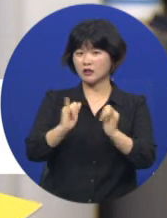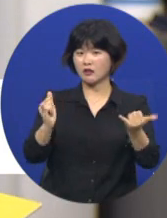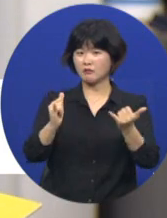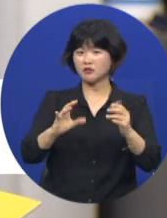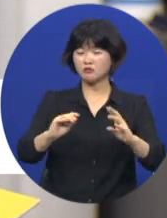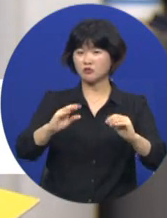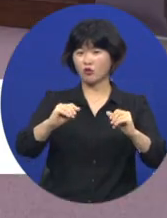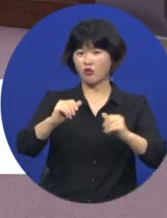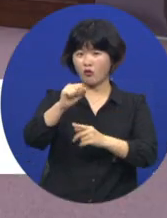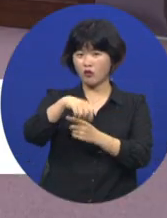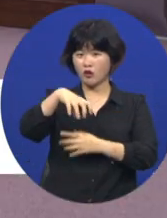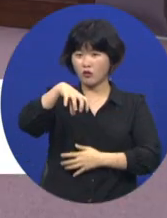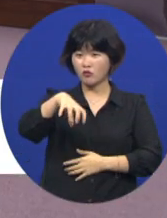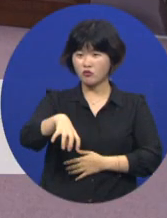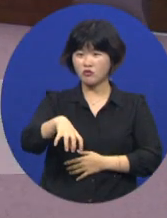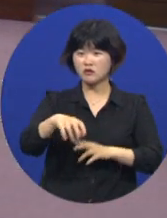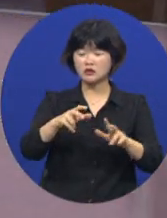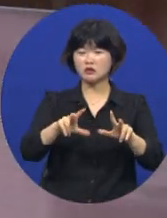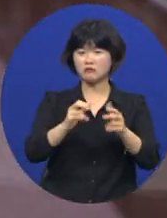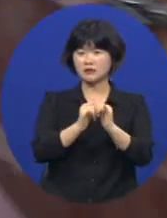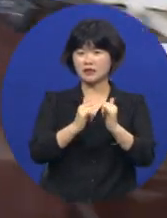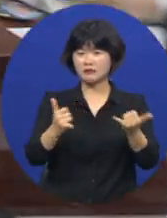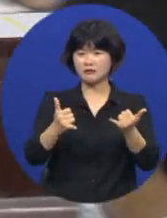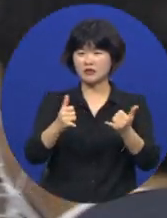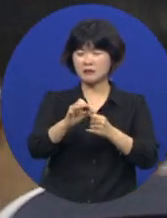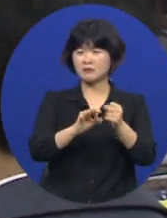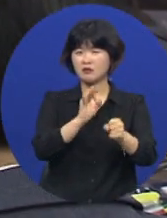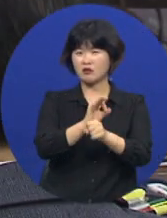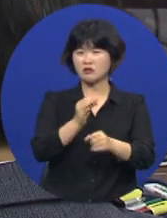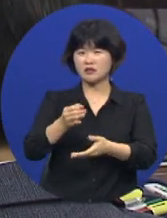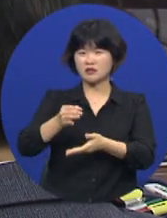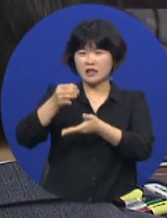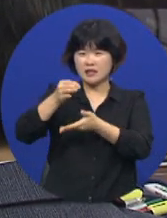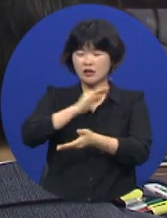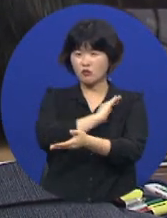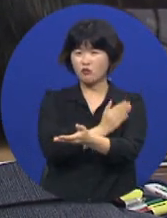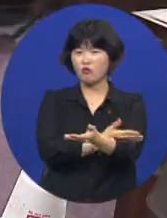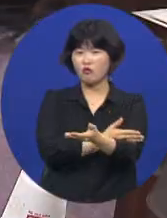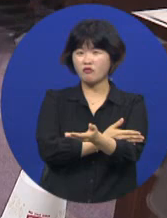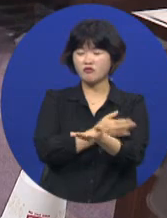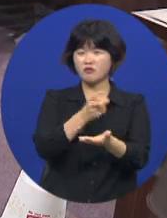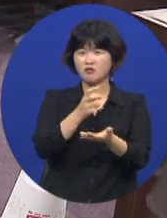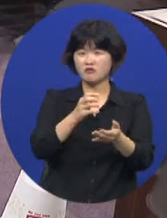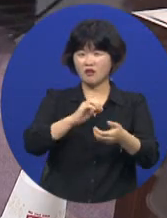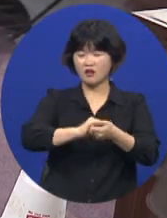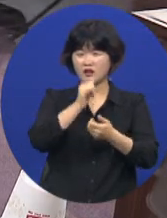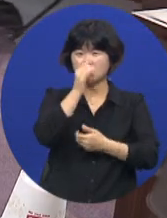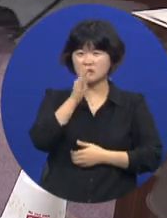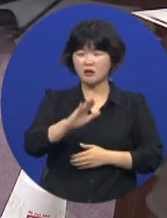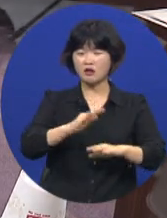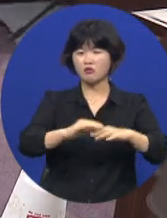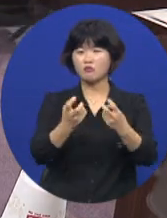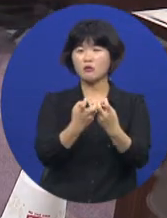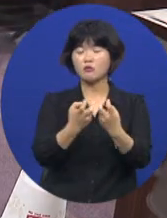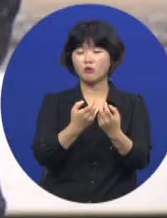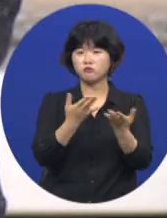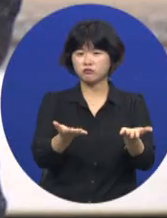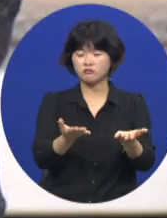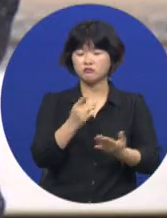토지 거래 허가 구역으로 묶여 지역 주민들이 수년째 재산권 행사의 제약을 받고 있지만 관련 대책은 없다는